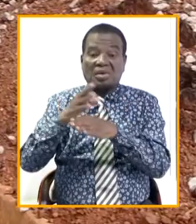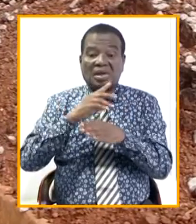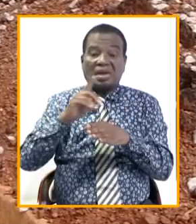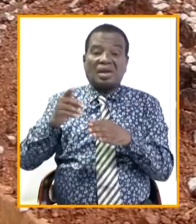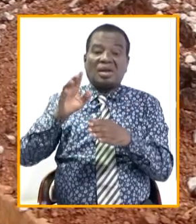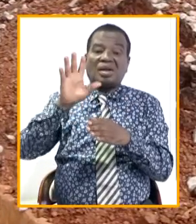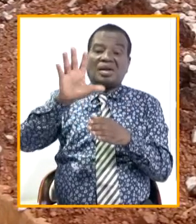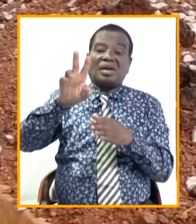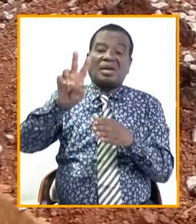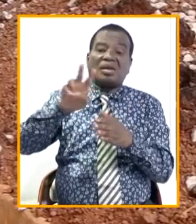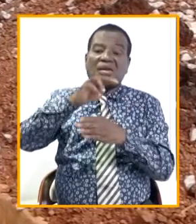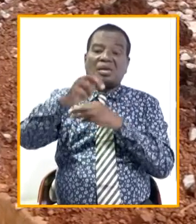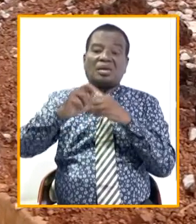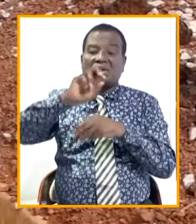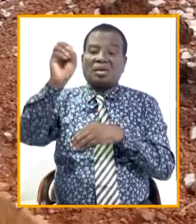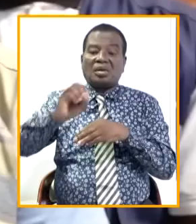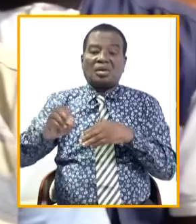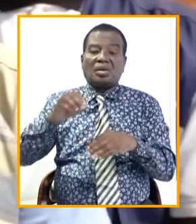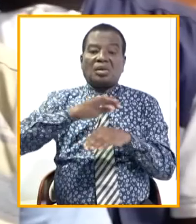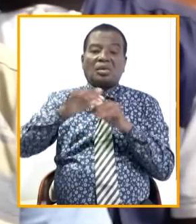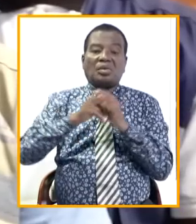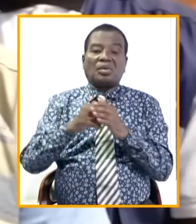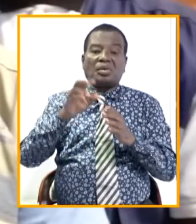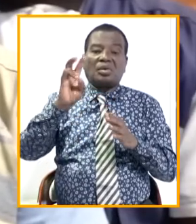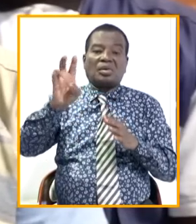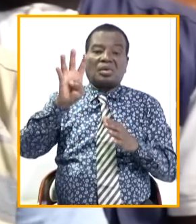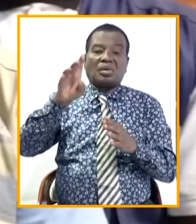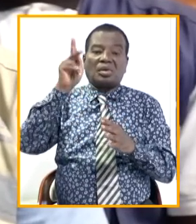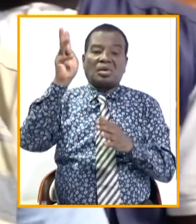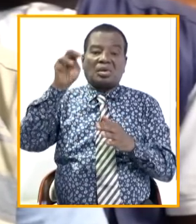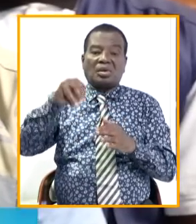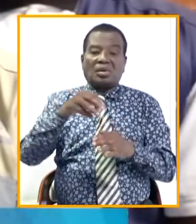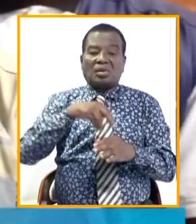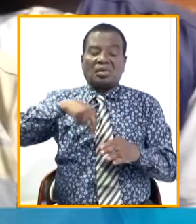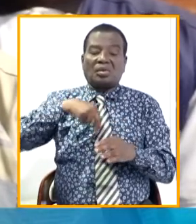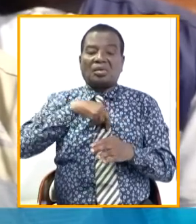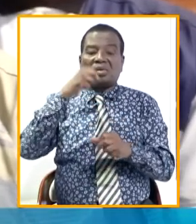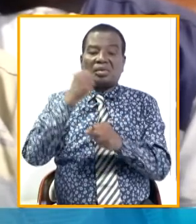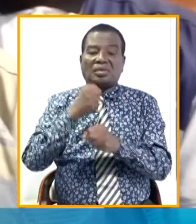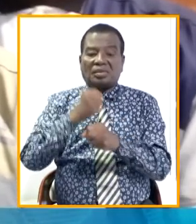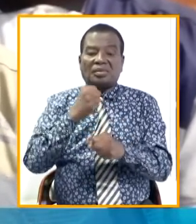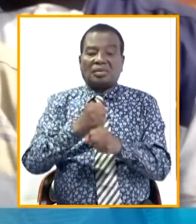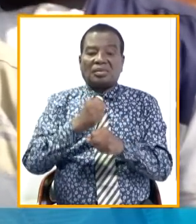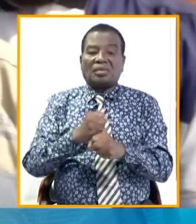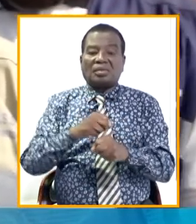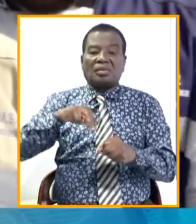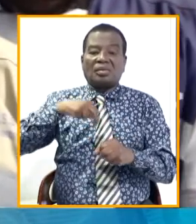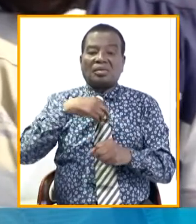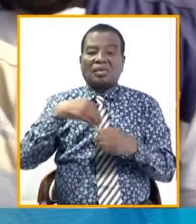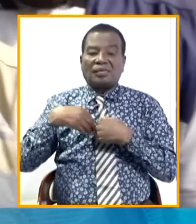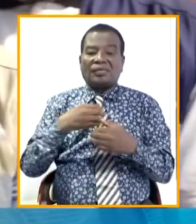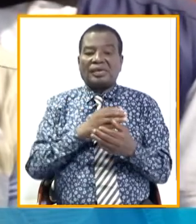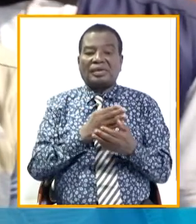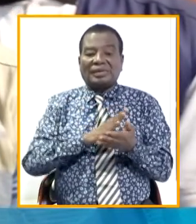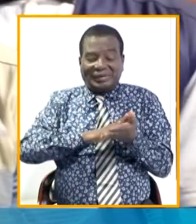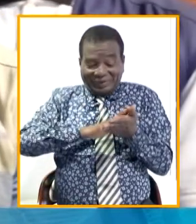à 52%. Sur les 74 km, nous avons les ouvrages hydrauliques qui sont exécutés sur 55 km. Nous avons les terrassements